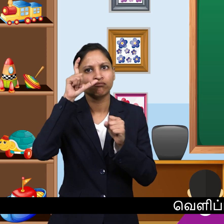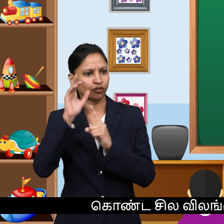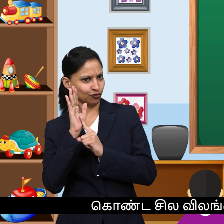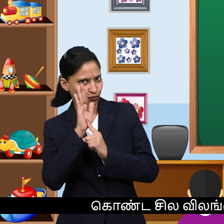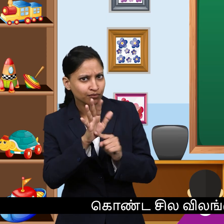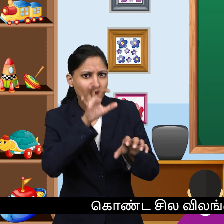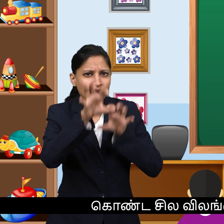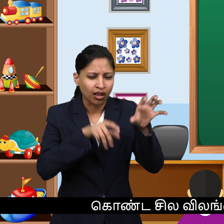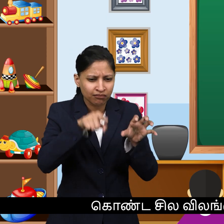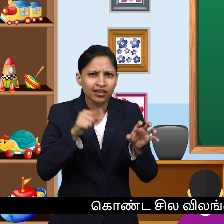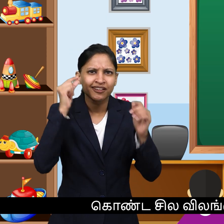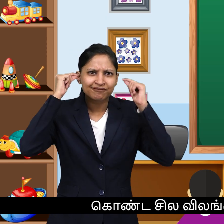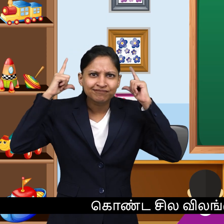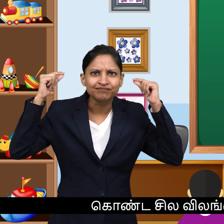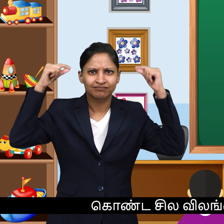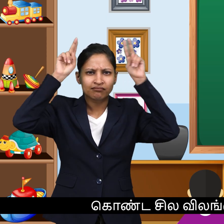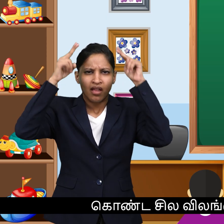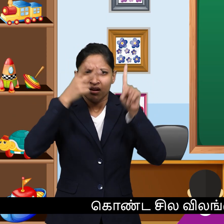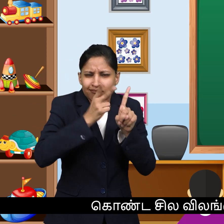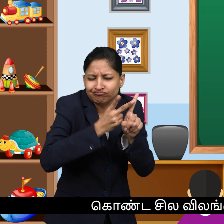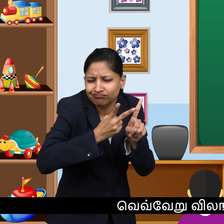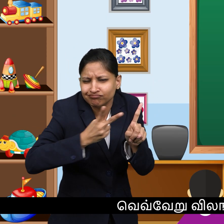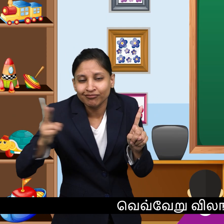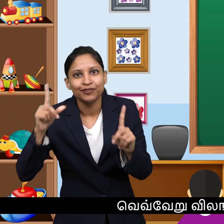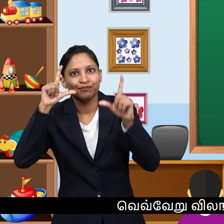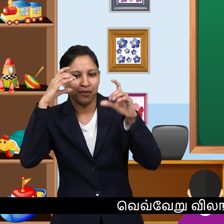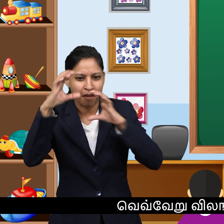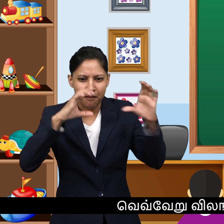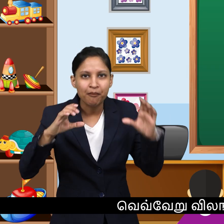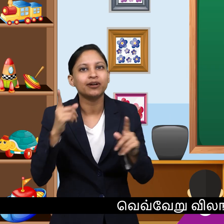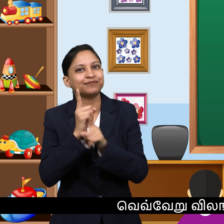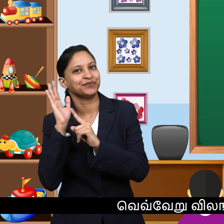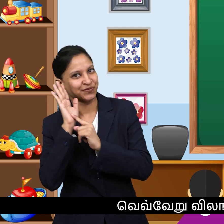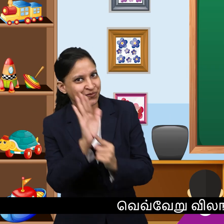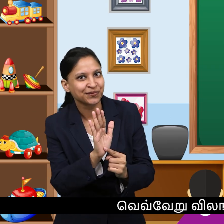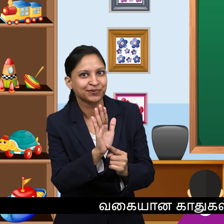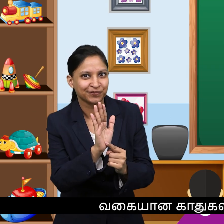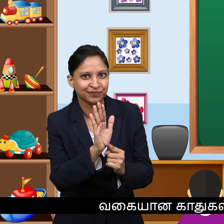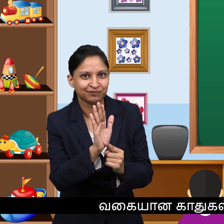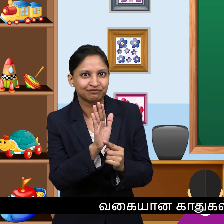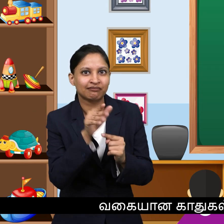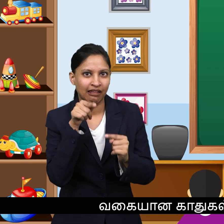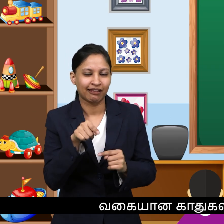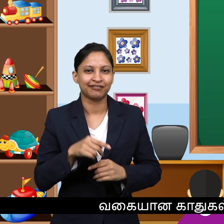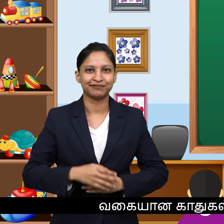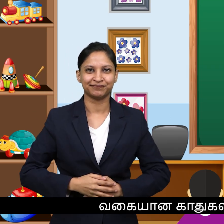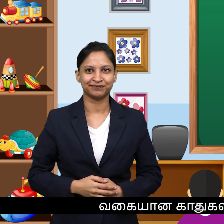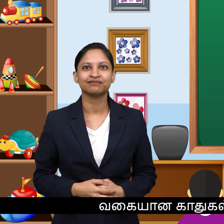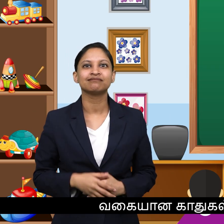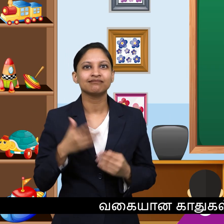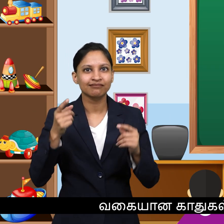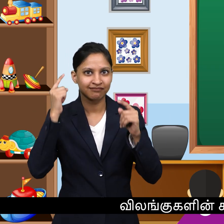வெளிப்புற காதுகள் கொண்ட சில விலங்குகளின் படத்தை காட்டி வெவ்வேறு விலங்குகளுக்கு வெவ்வேறு வகையான காதுகள்